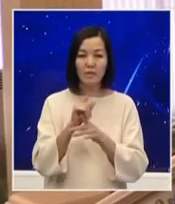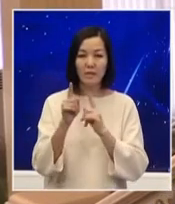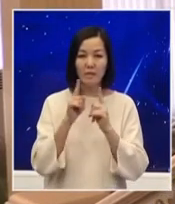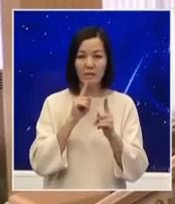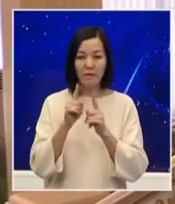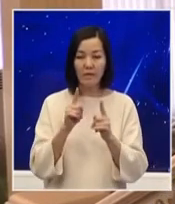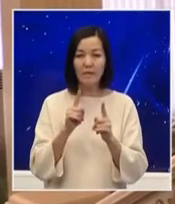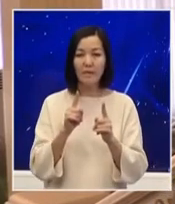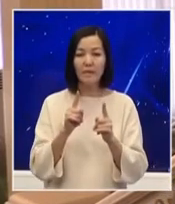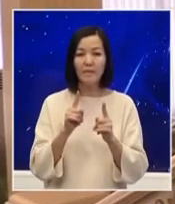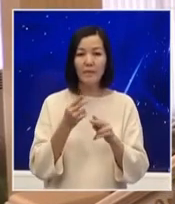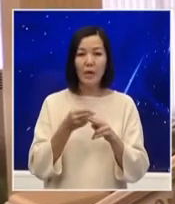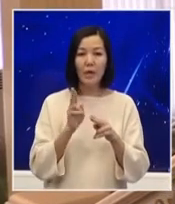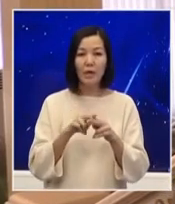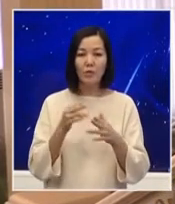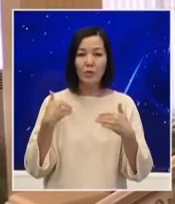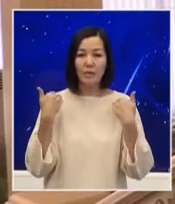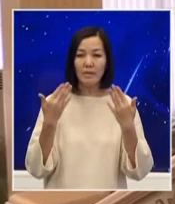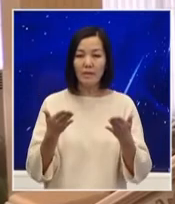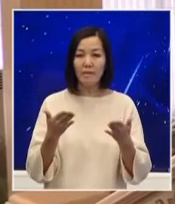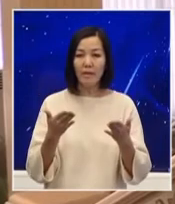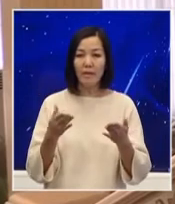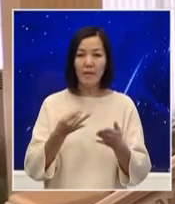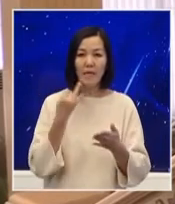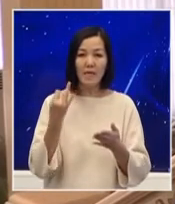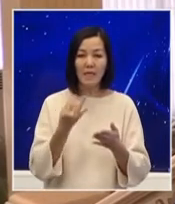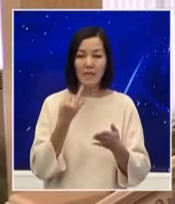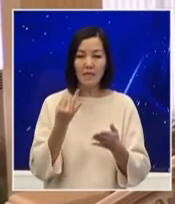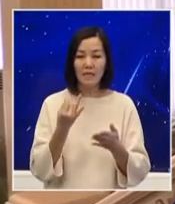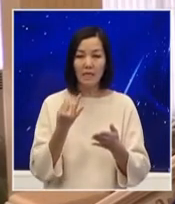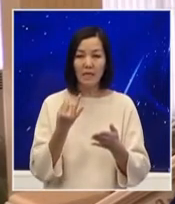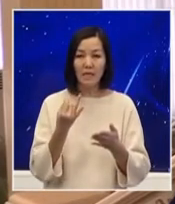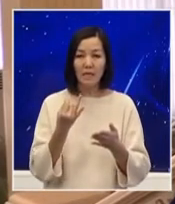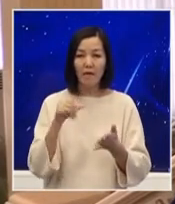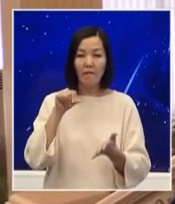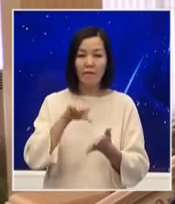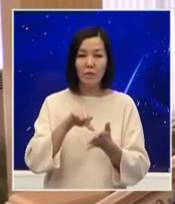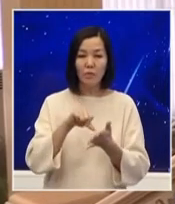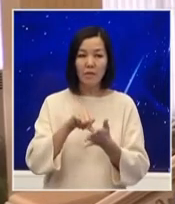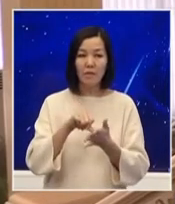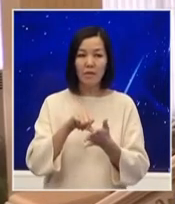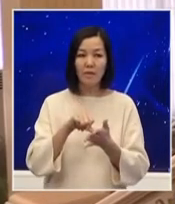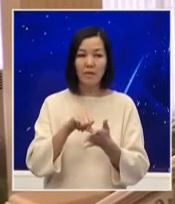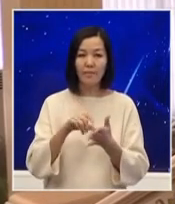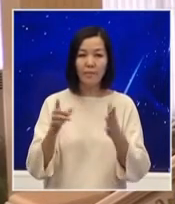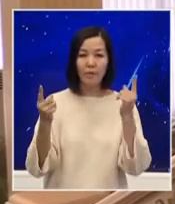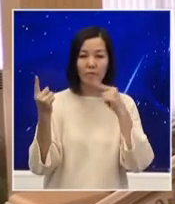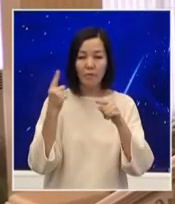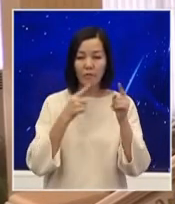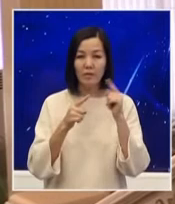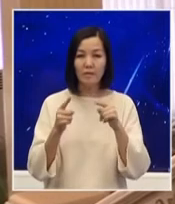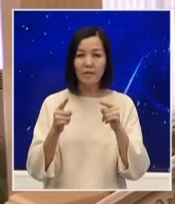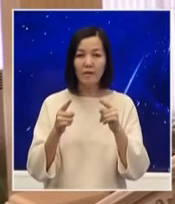конференции, которые представили интересные выступления о творчестве,